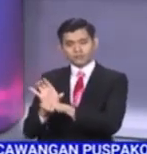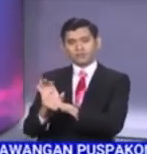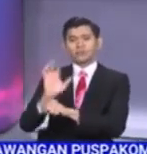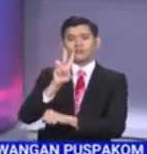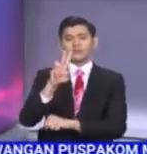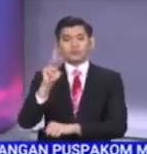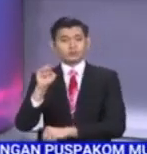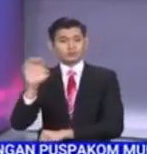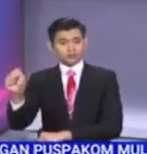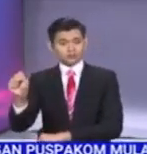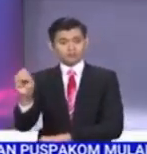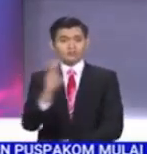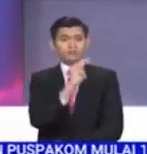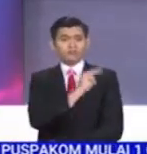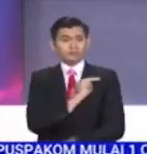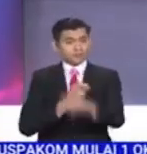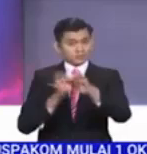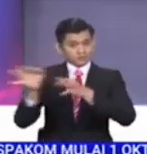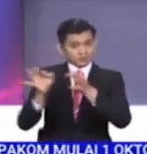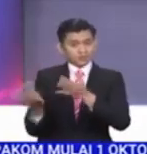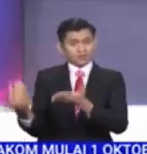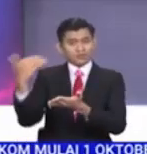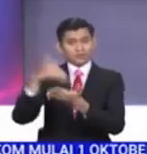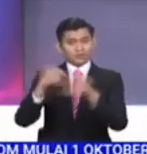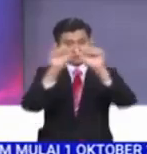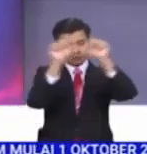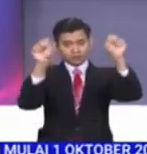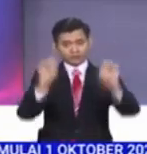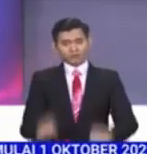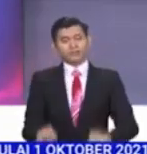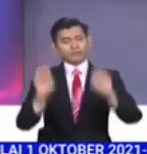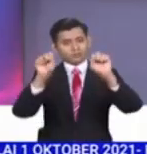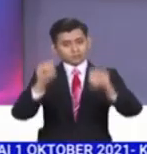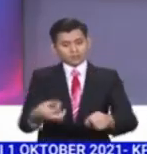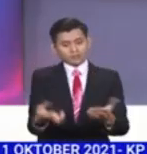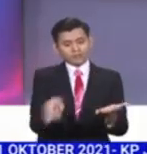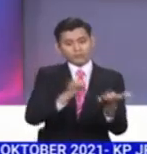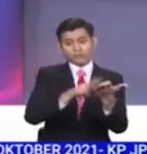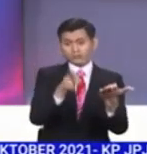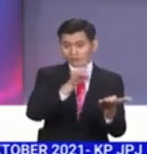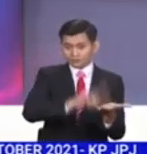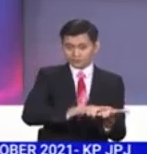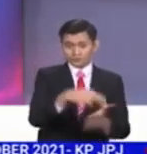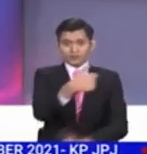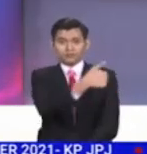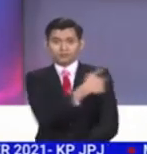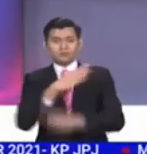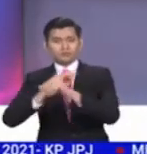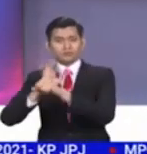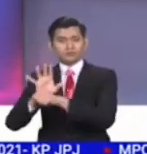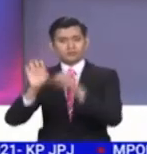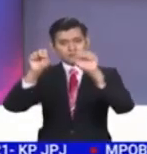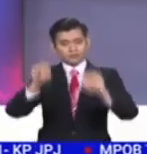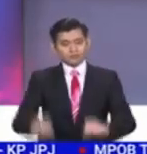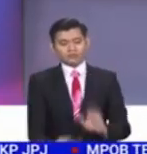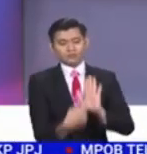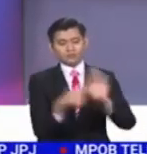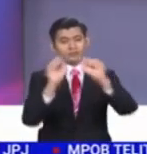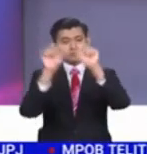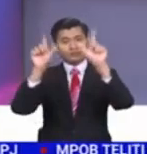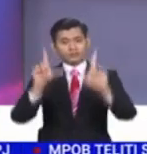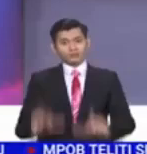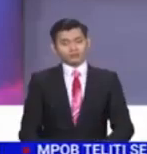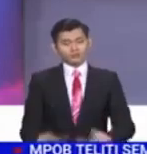Adham Baba berkata, sistem itu boleh menyimpan rekod data vaksinasi yang dapat menjana sijil vaksinasi bagi